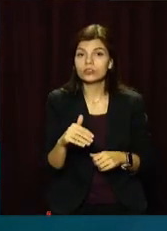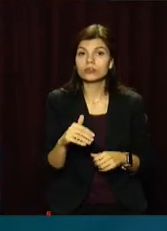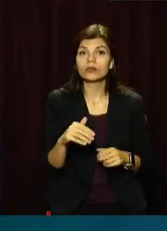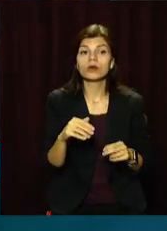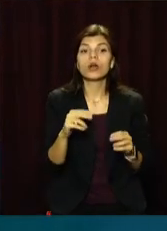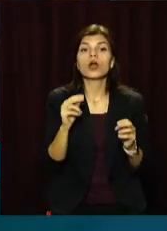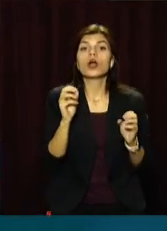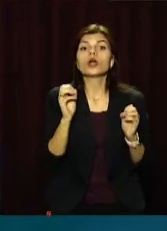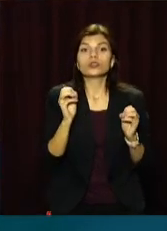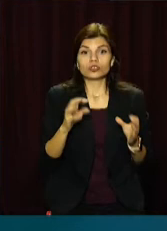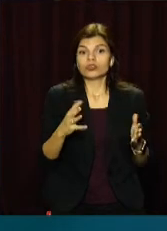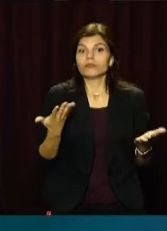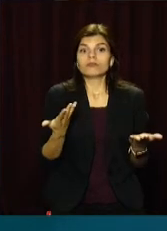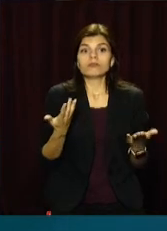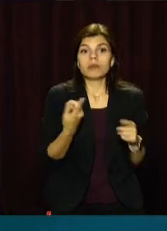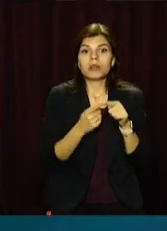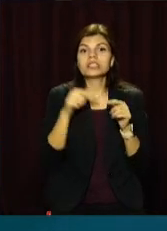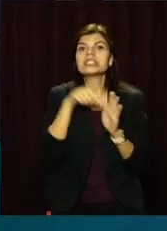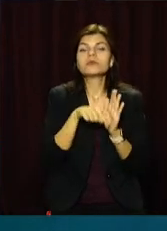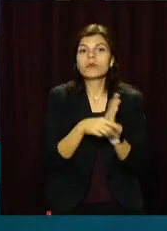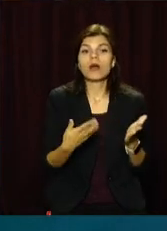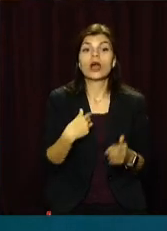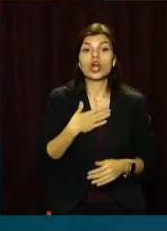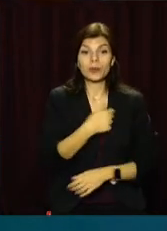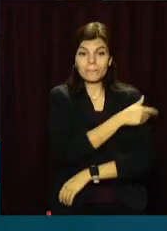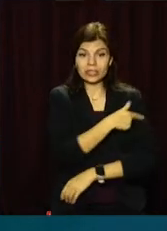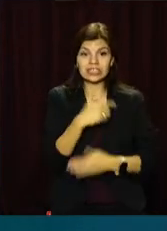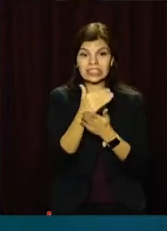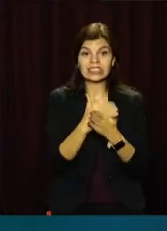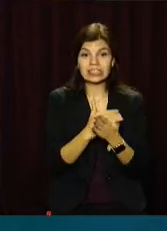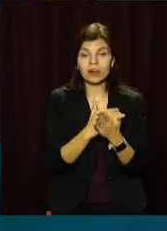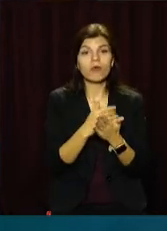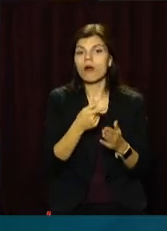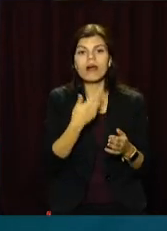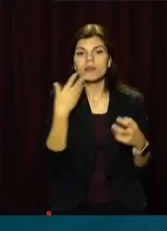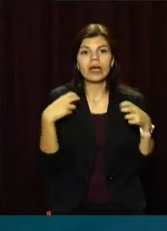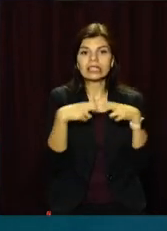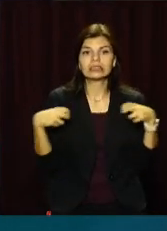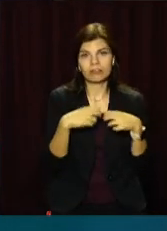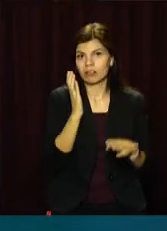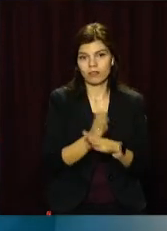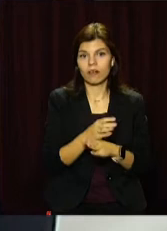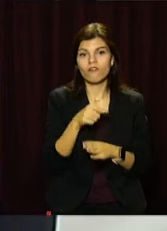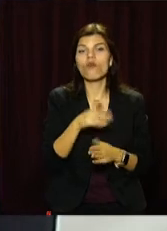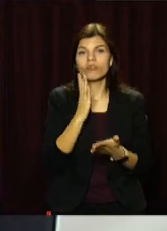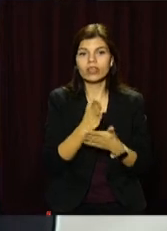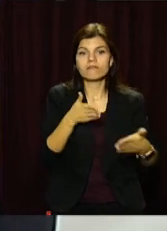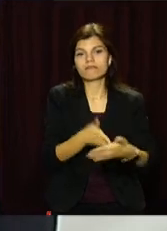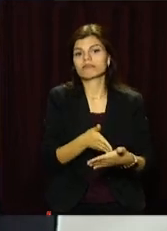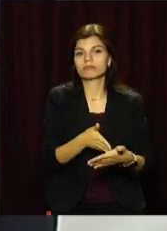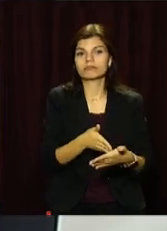Чим обумовлена ця максимальна кількість? Бо наша медична система, вона не гумова, вона є, в неї є